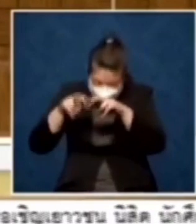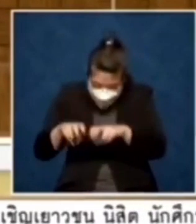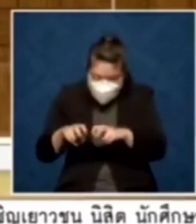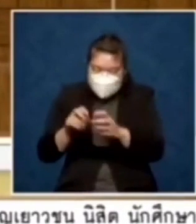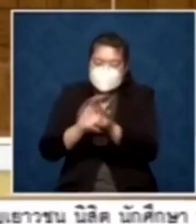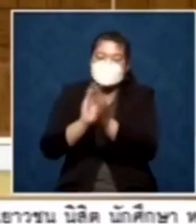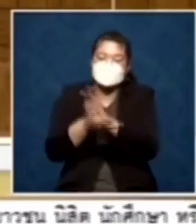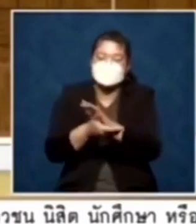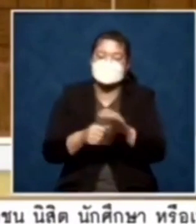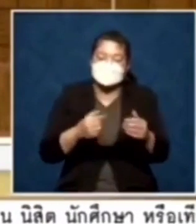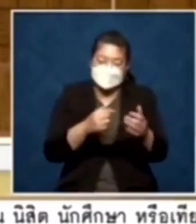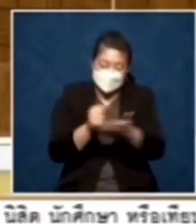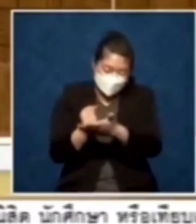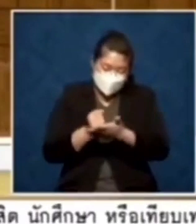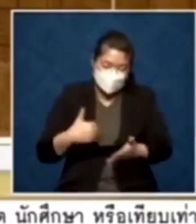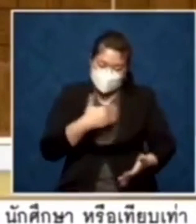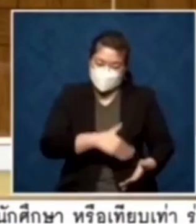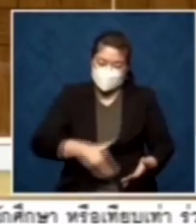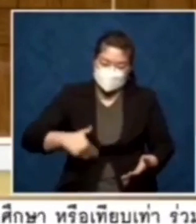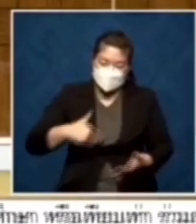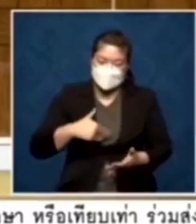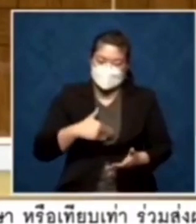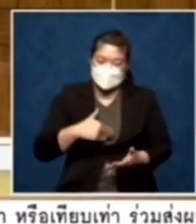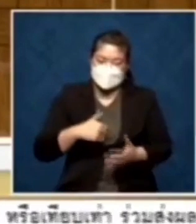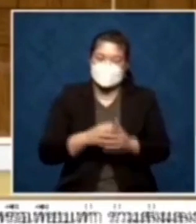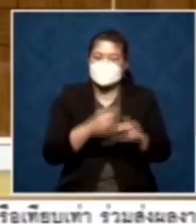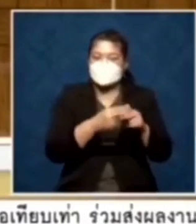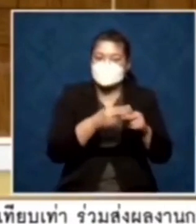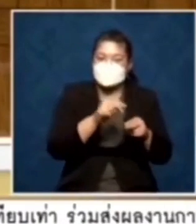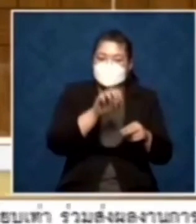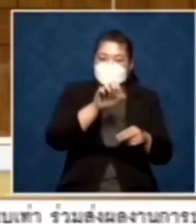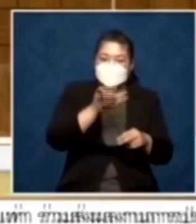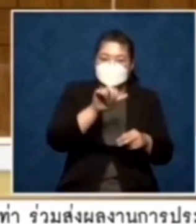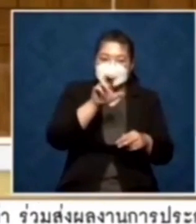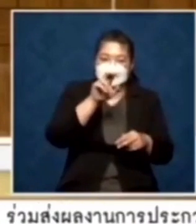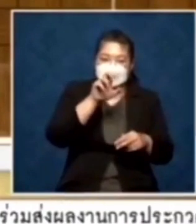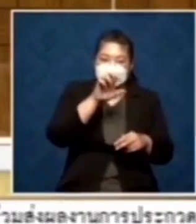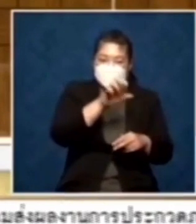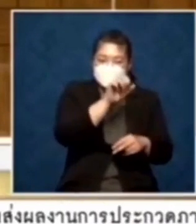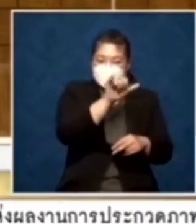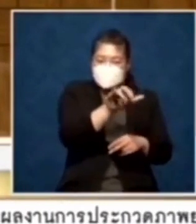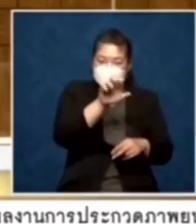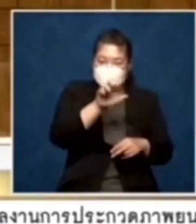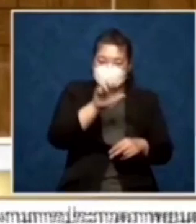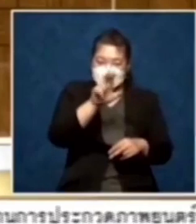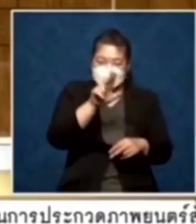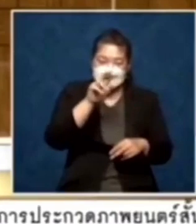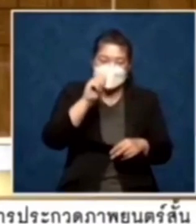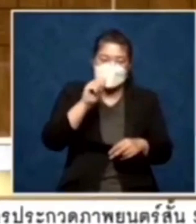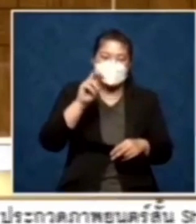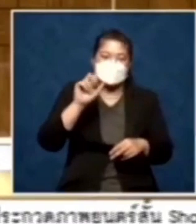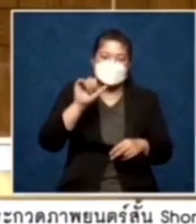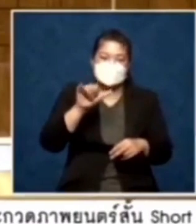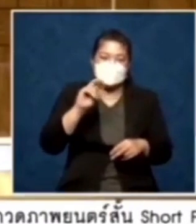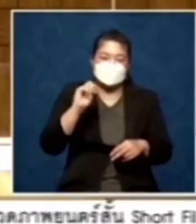คุณยยงโภากุล หรอด ขลบาวท่ได้แต่งเพลงเอาไว้